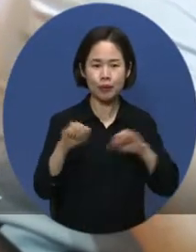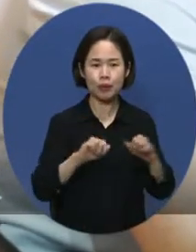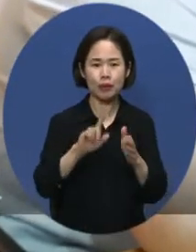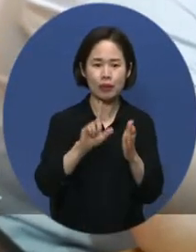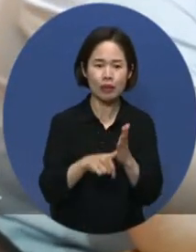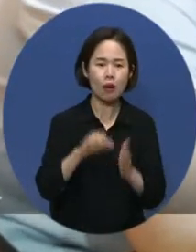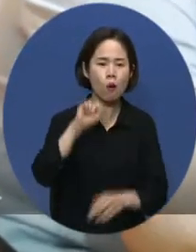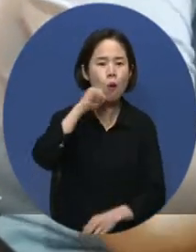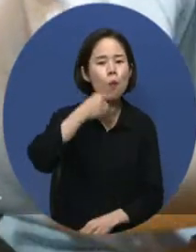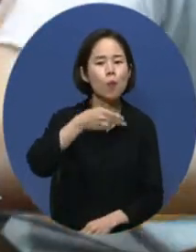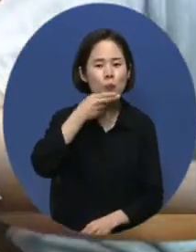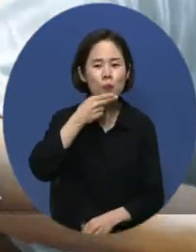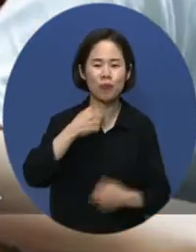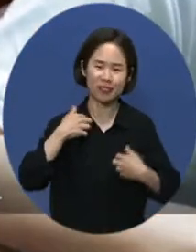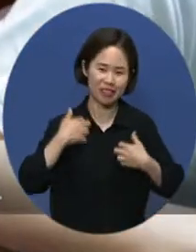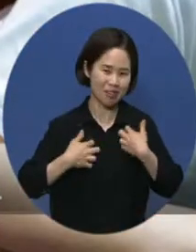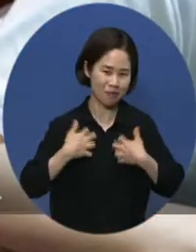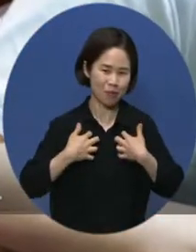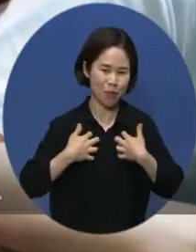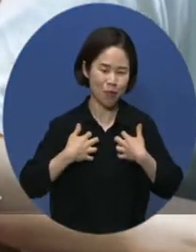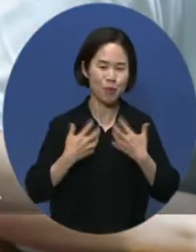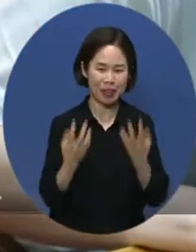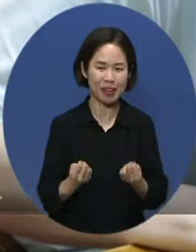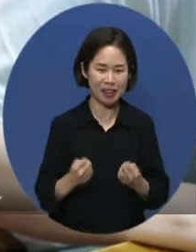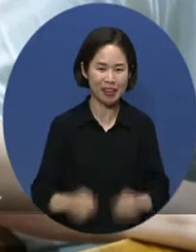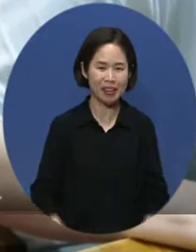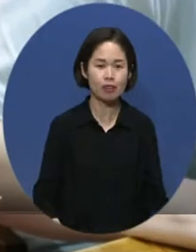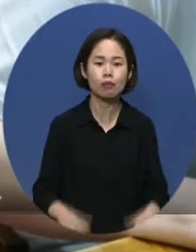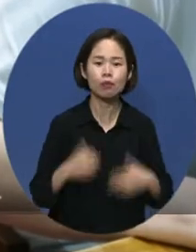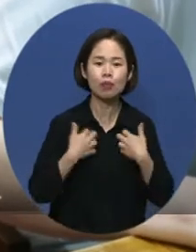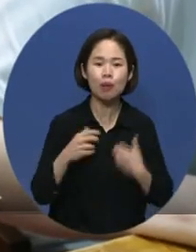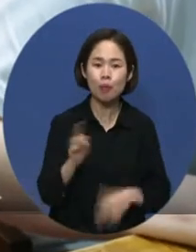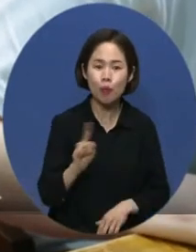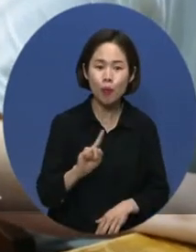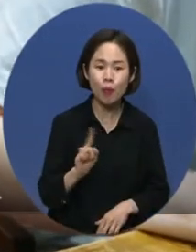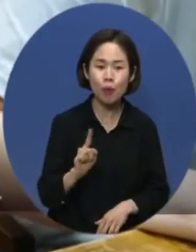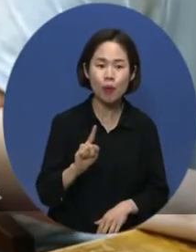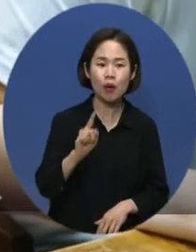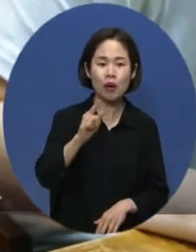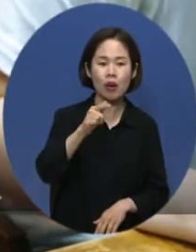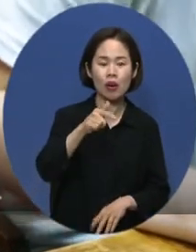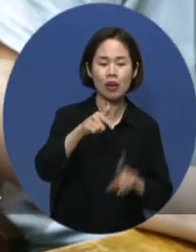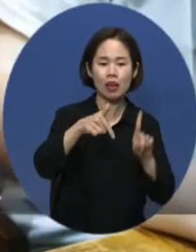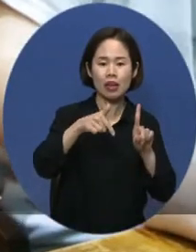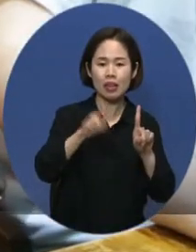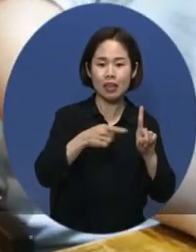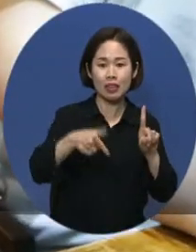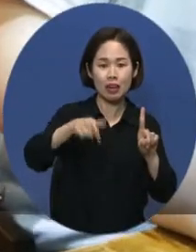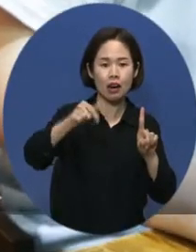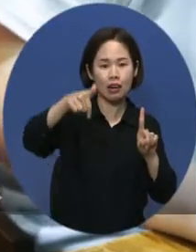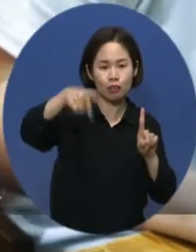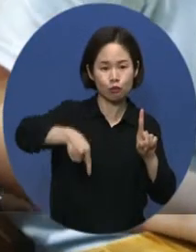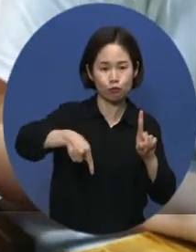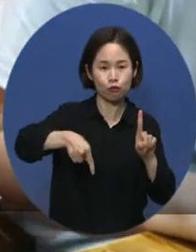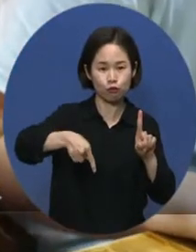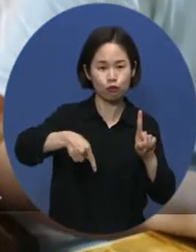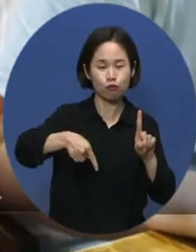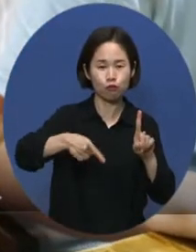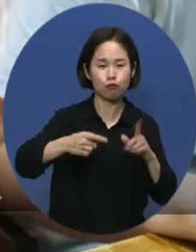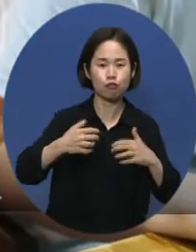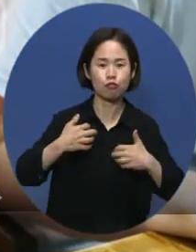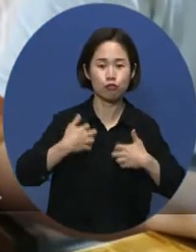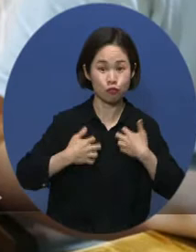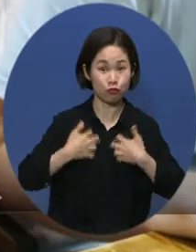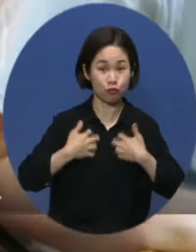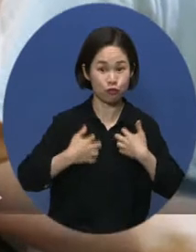점은 많았어요. 어떤 게 제일 재밌어요? 가구에 대한 게 많았어요. 재밌는 게 나는 것